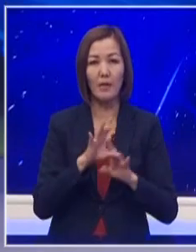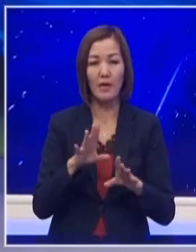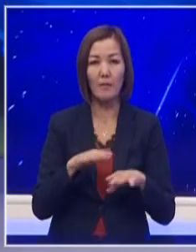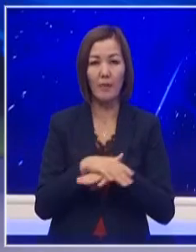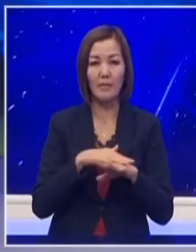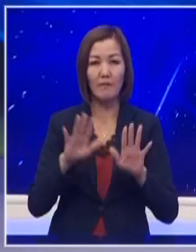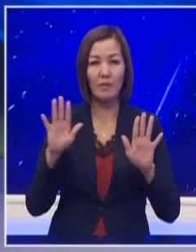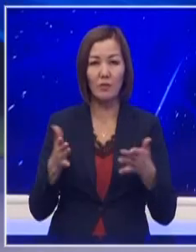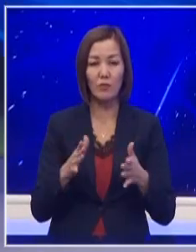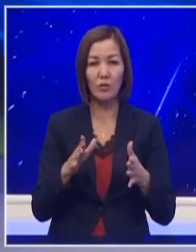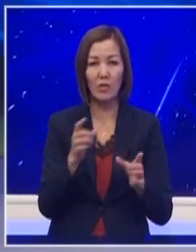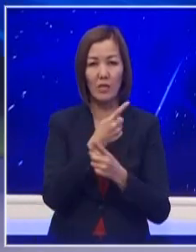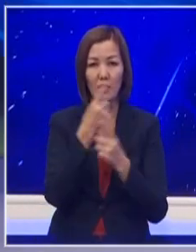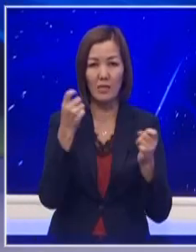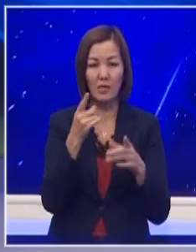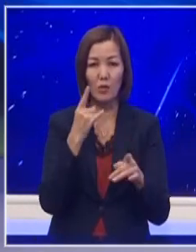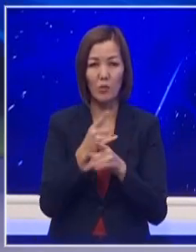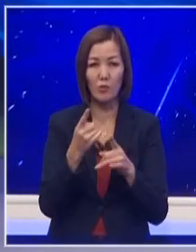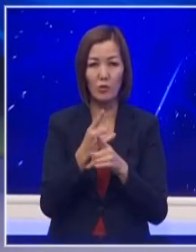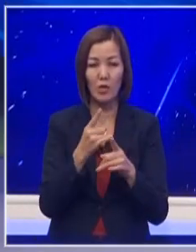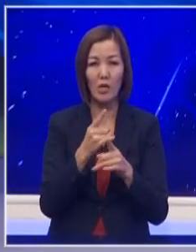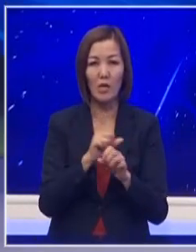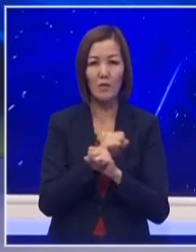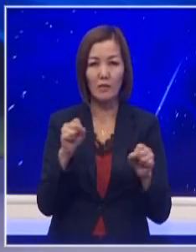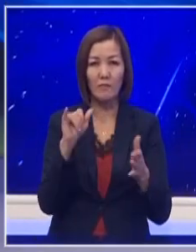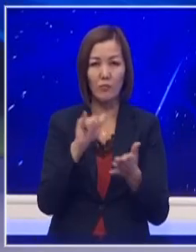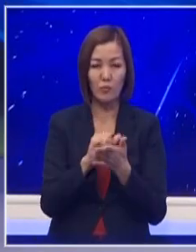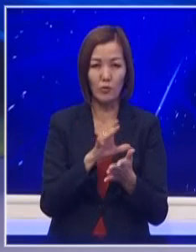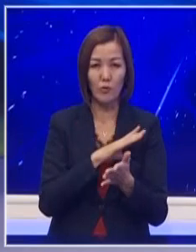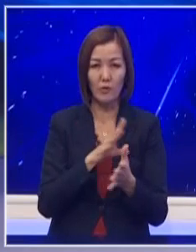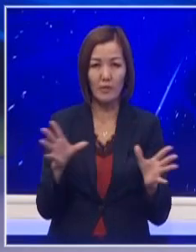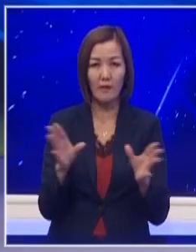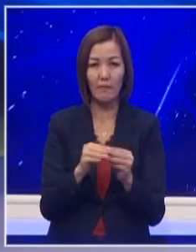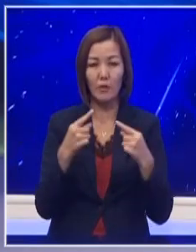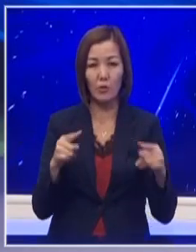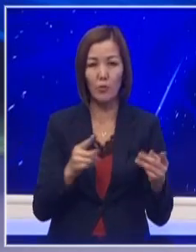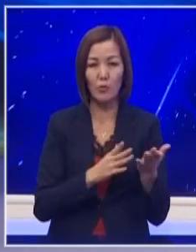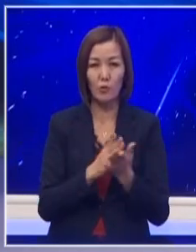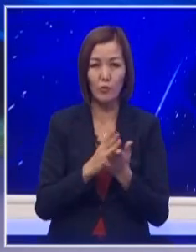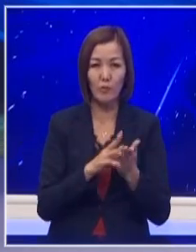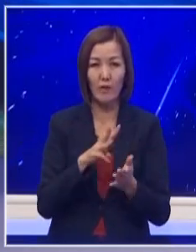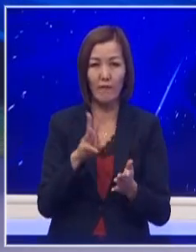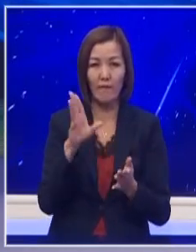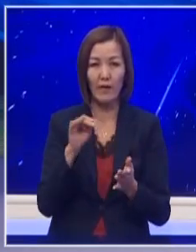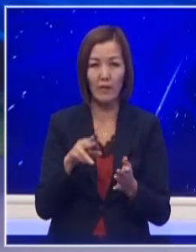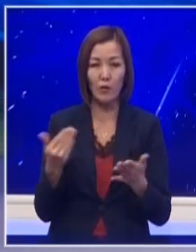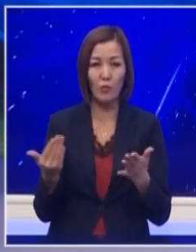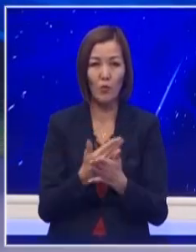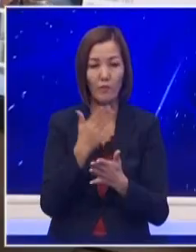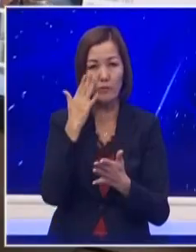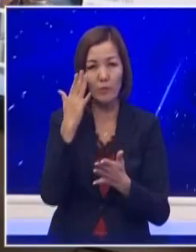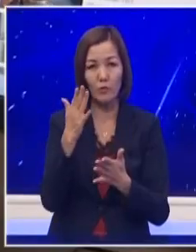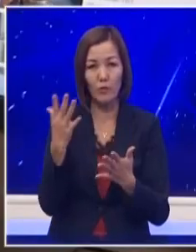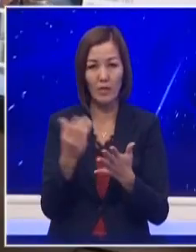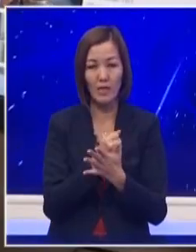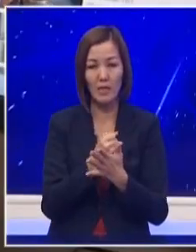массовых случаях рассылки ложных сообщений о заложенных взрывных устройствах совместно с другими службами МВД находят новые способы вычисления